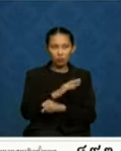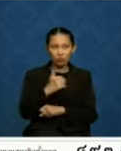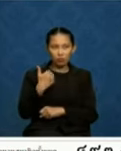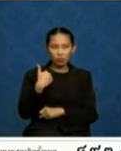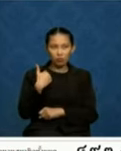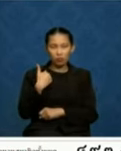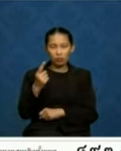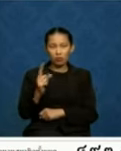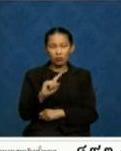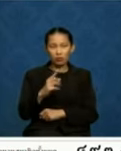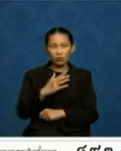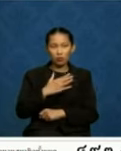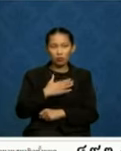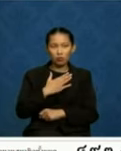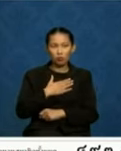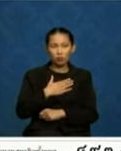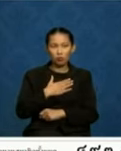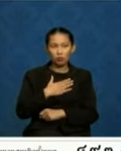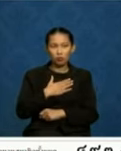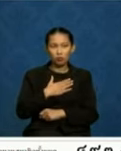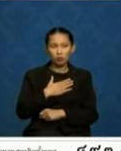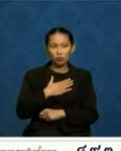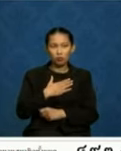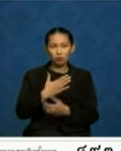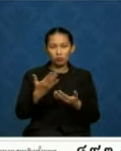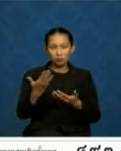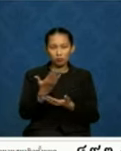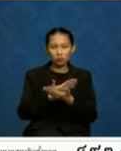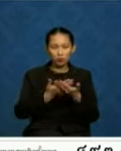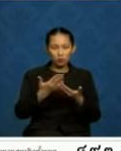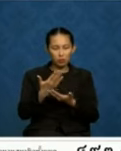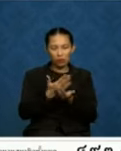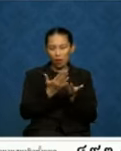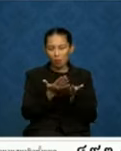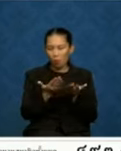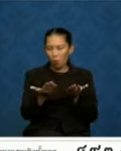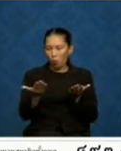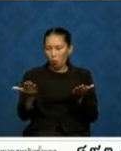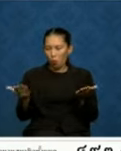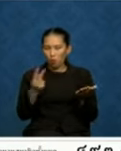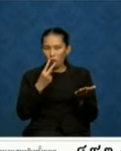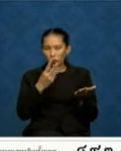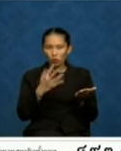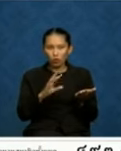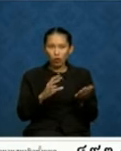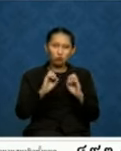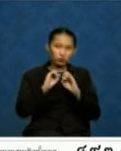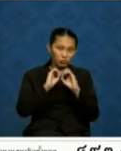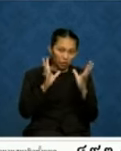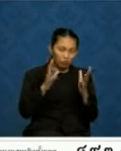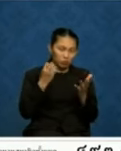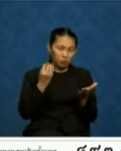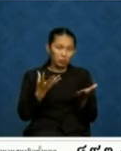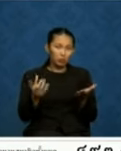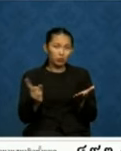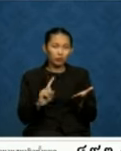ที่ผมได้พิจารณามาหลายๆฉบับนะครับคือคำว่ารูปธรรมมากที่สุดก็